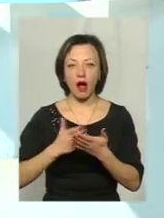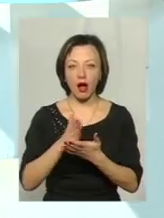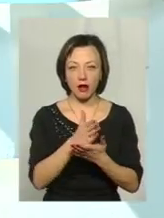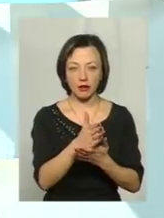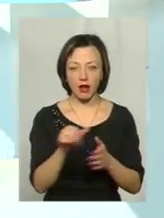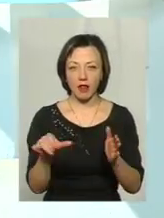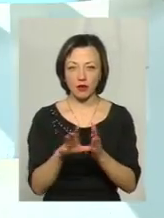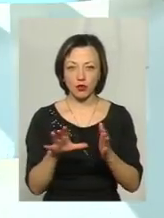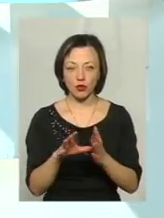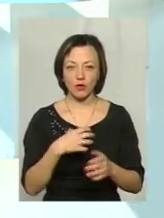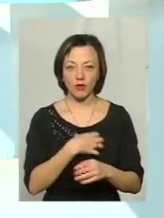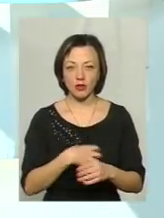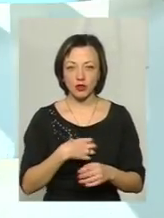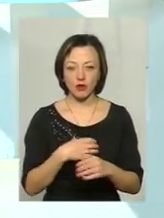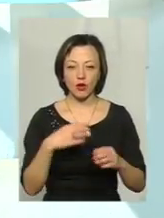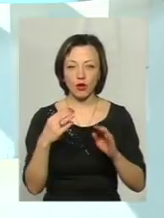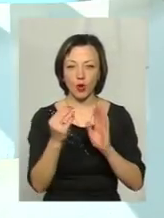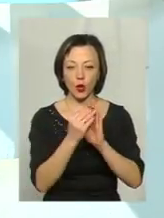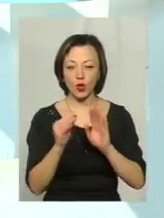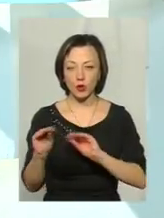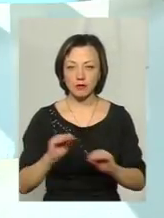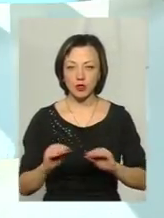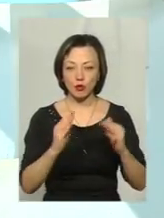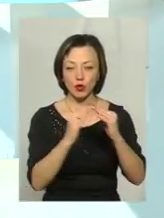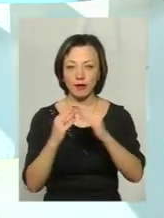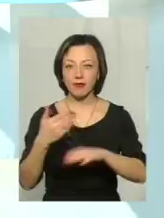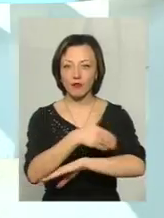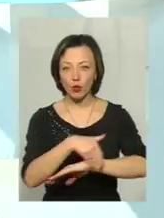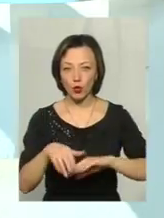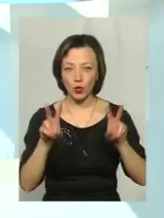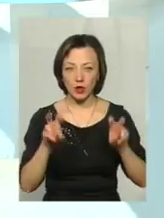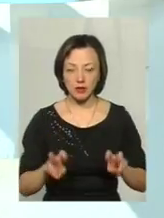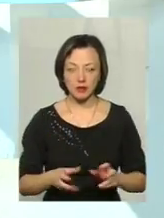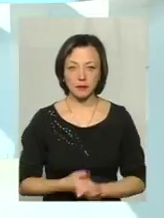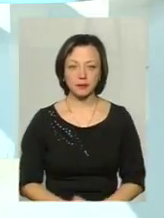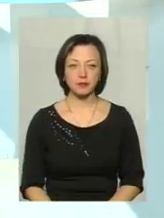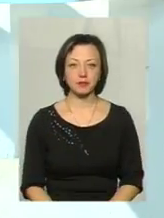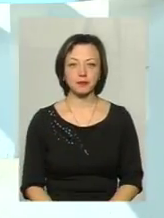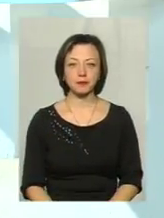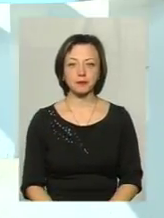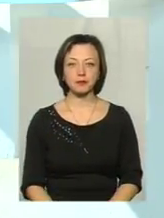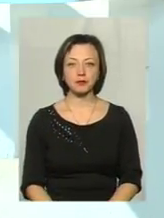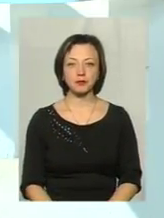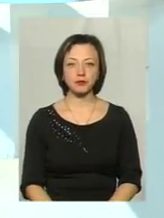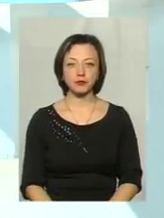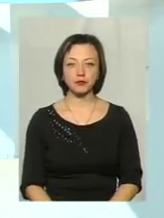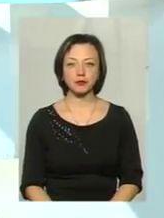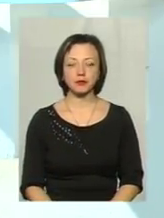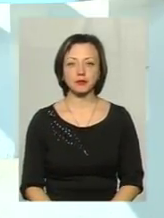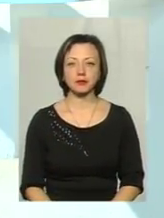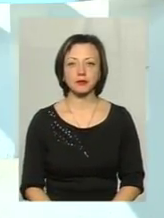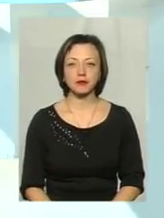в електронному вигляді з розміщенням будинків, вулиць в тих містах. Ви розумієте, я от